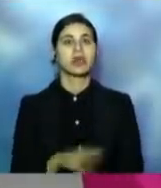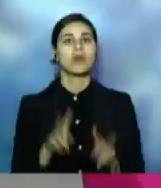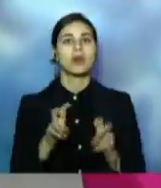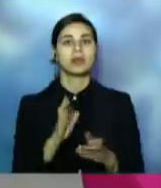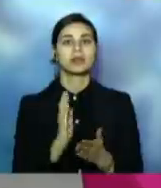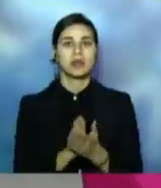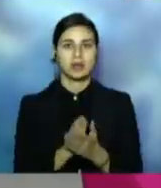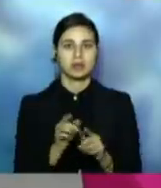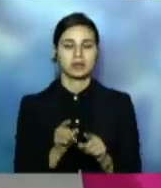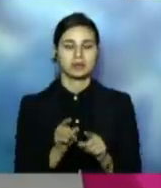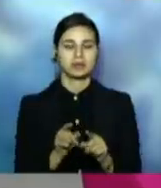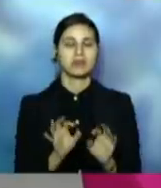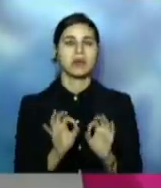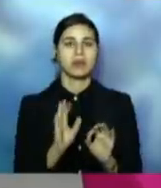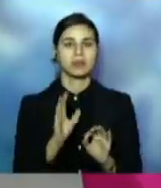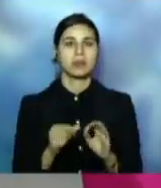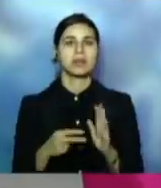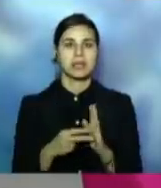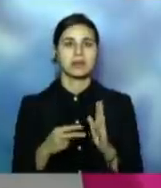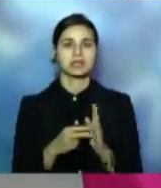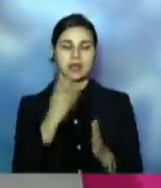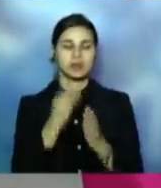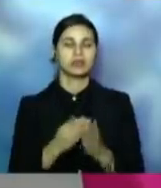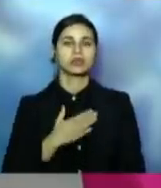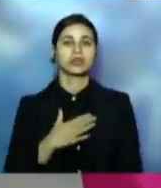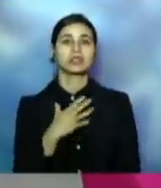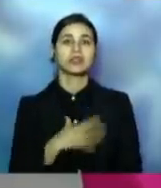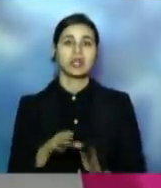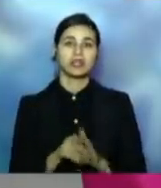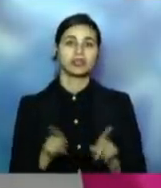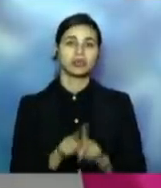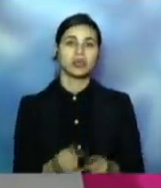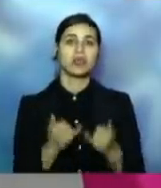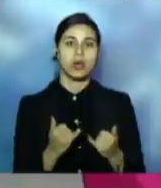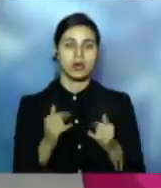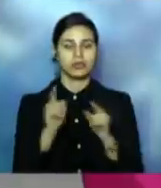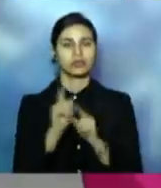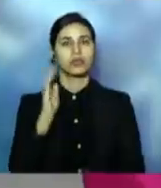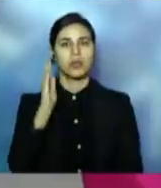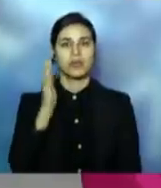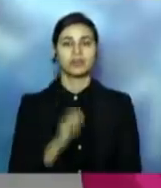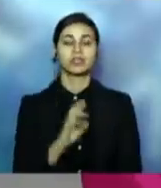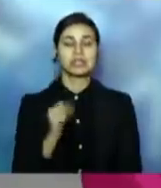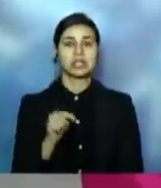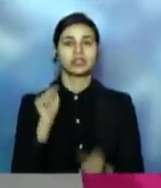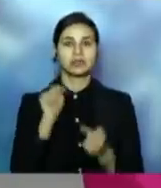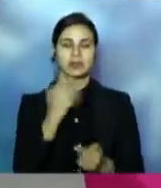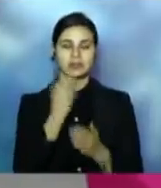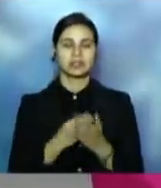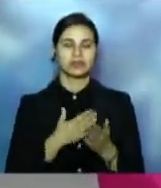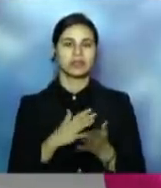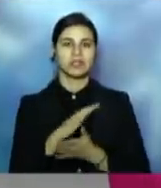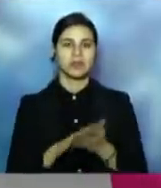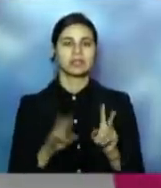ფასეულობაა, იქნება სათანადოდ დაფასებული ჩვენს ქვეყანაში, როგორც ახლა, ასევე მომავალში. Და შესაბამისად ჩვენ